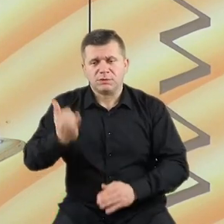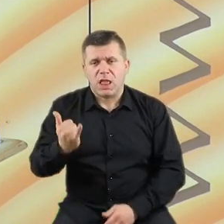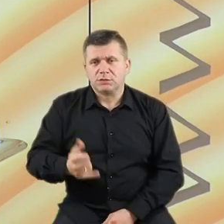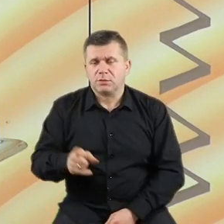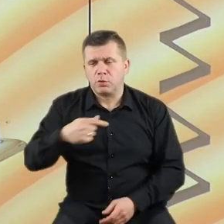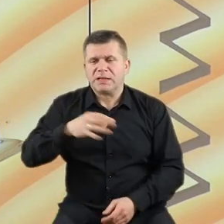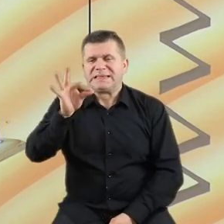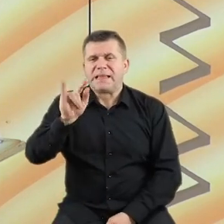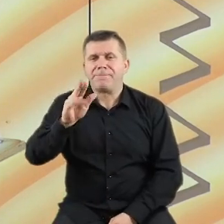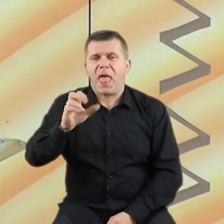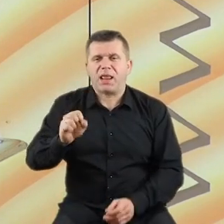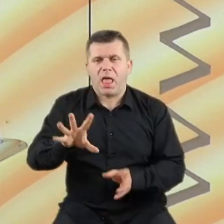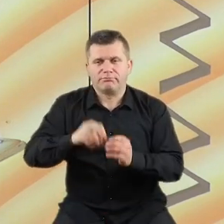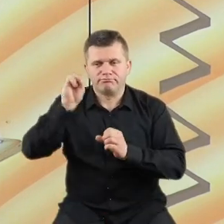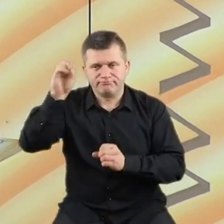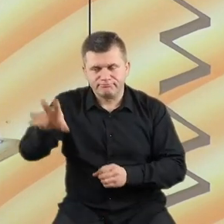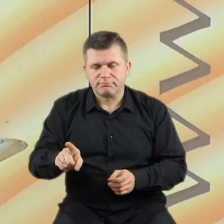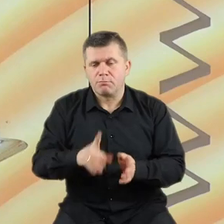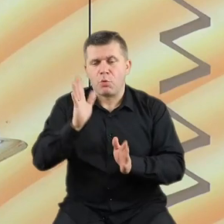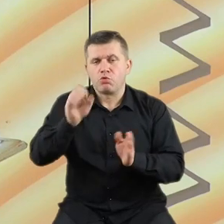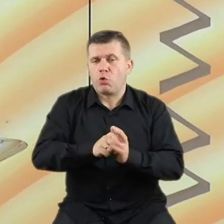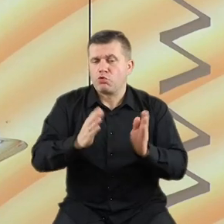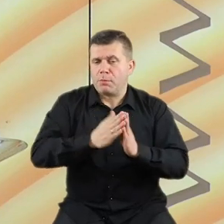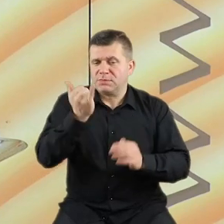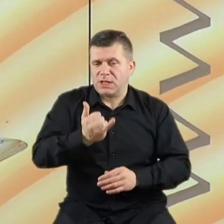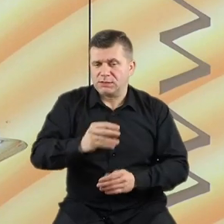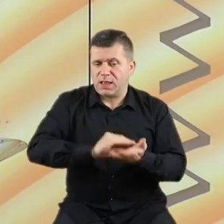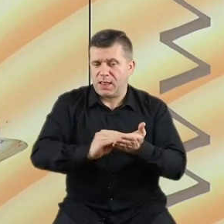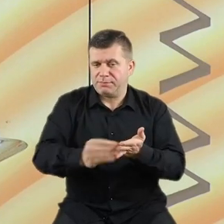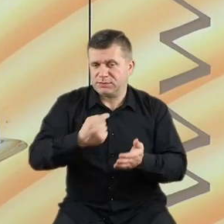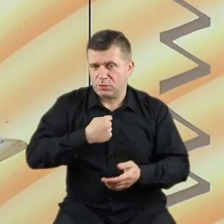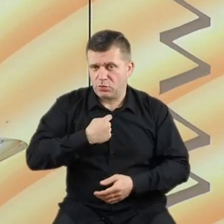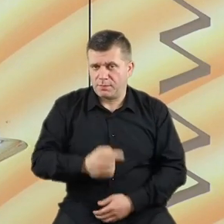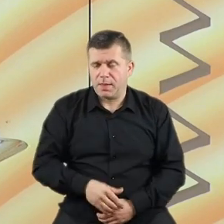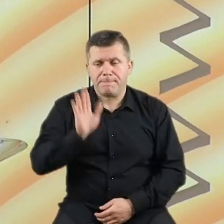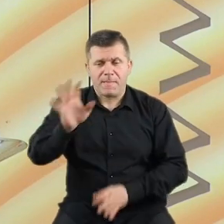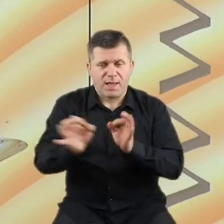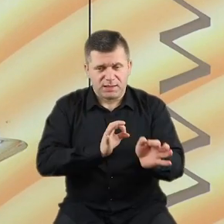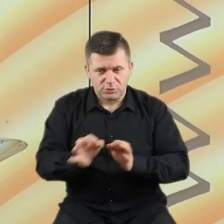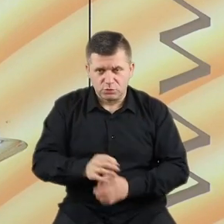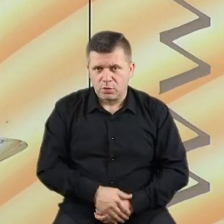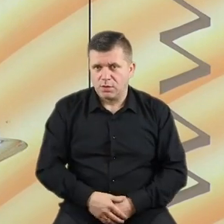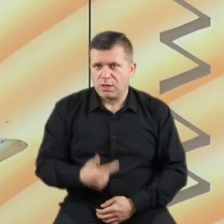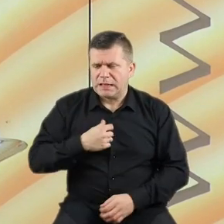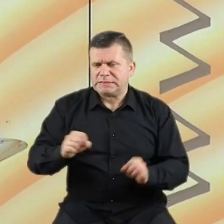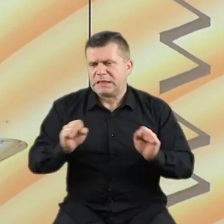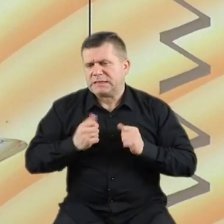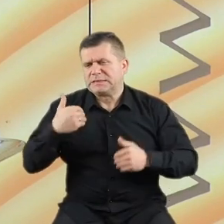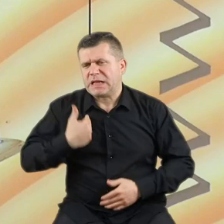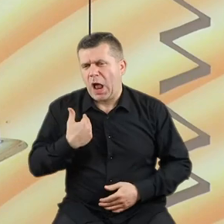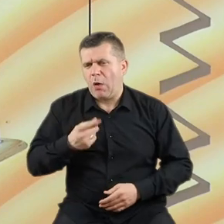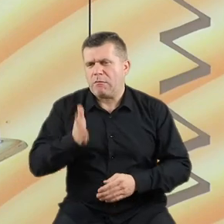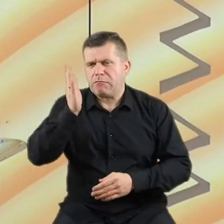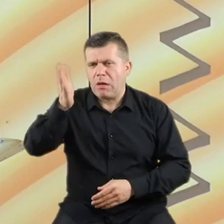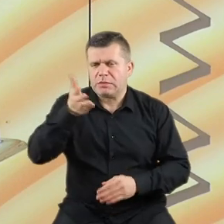był na Syberię wywieziony i trafił do domu dziecka. I napisał do mnie, że taką ma historię. Ja strasznie żałowałam, że to